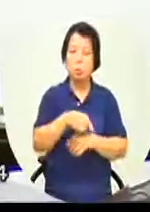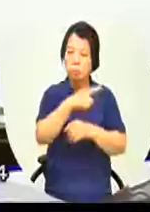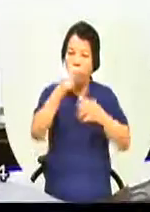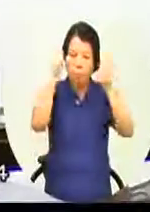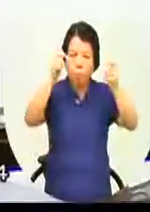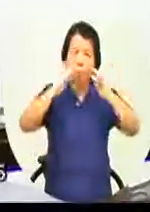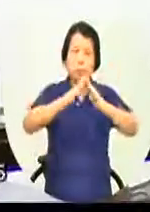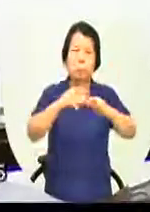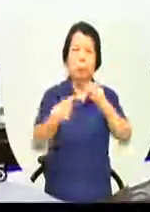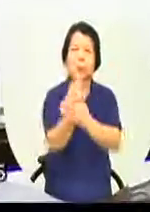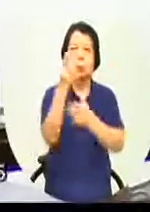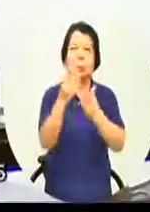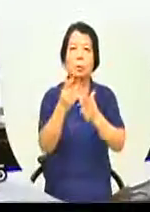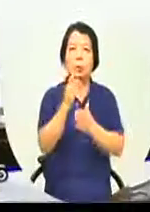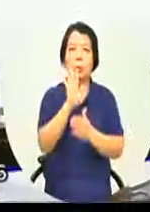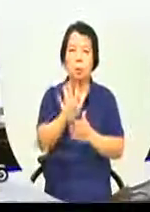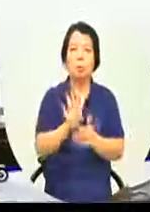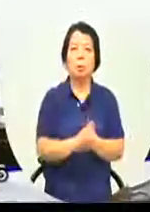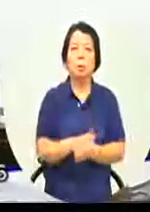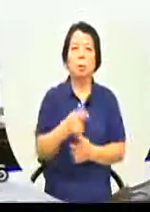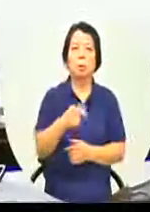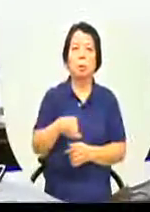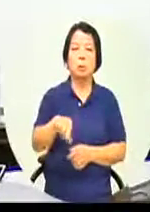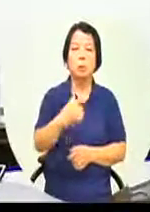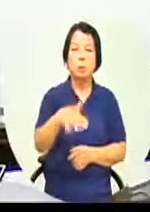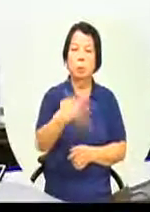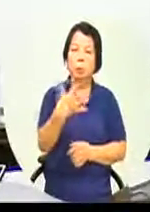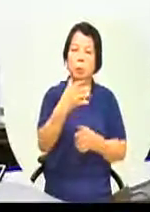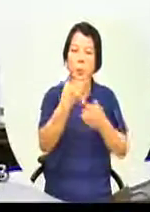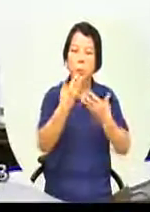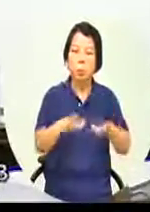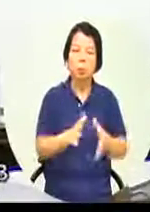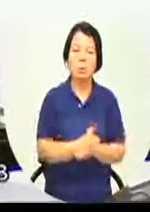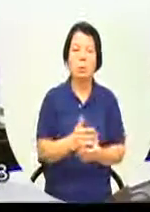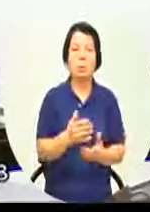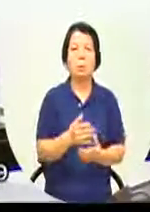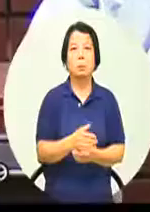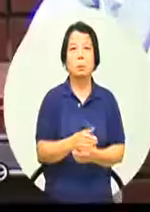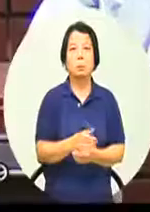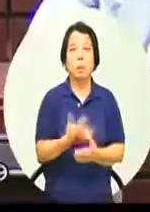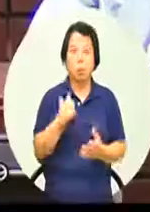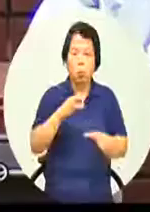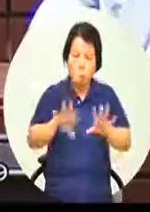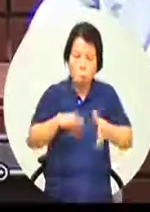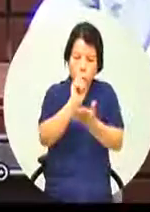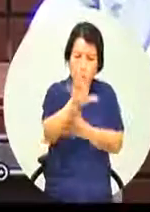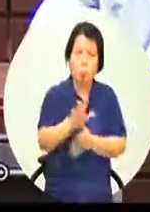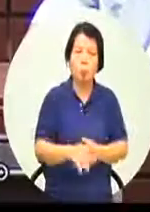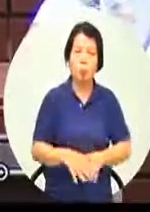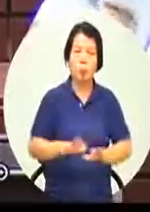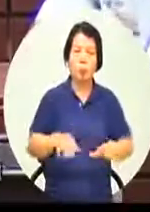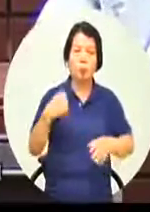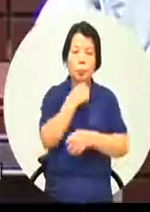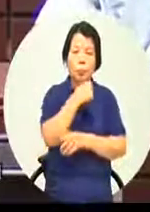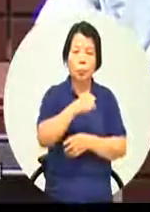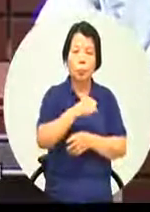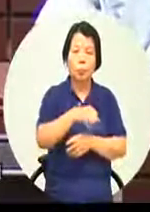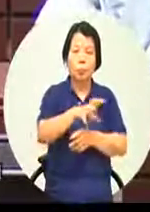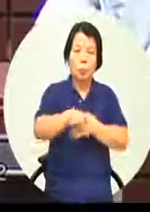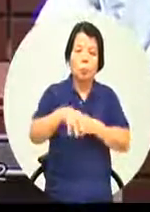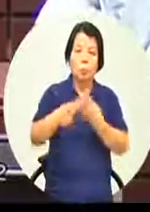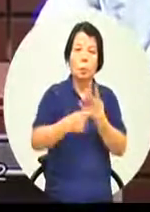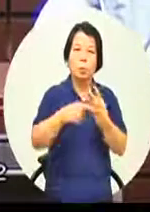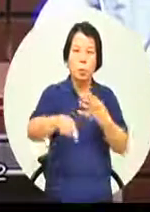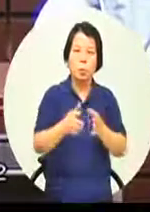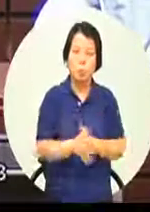也是一个还是非常非常少，只有5-6%、啊、 我是不是跟张岩报告一下？其实台湾的农业在讲究